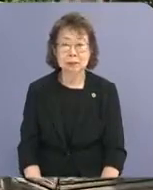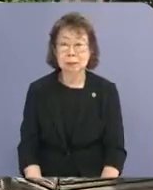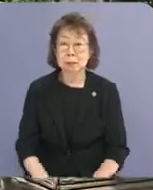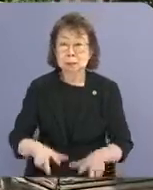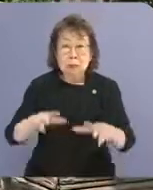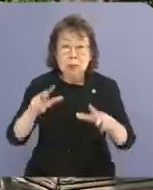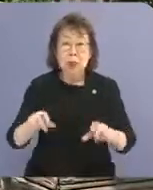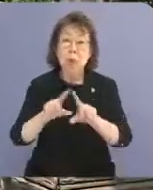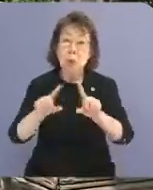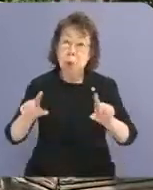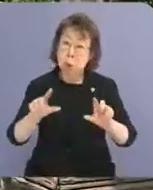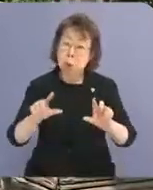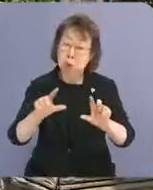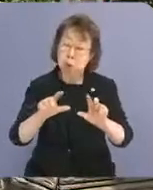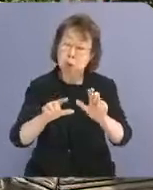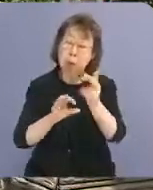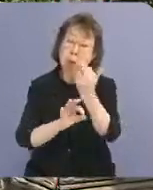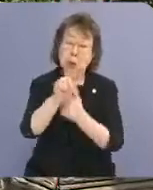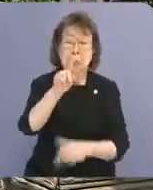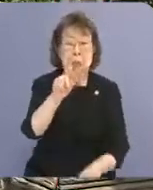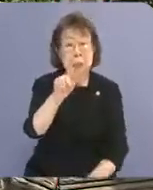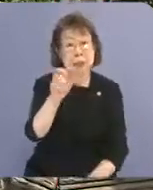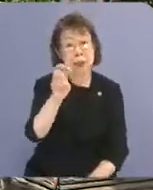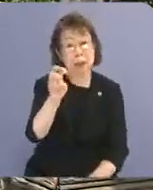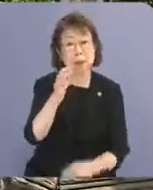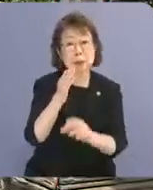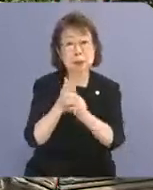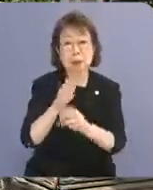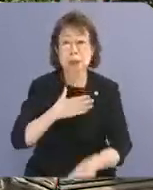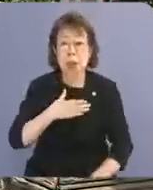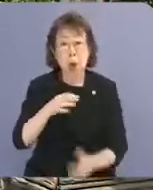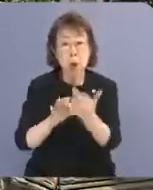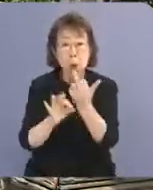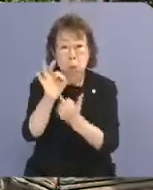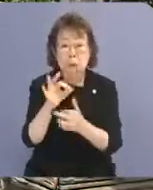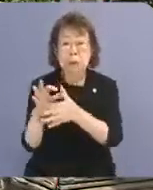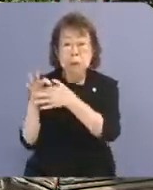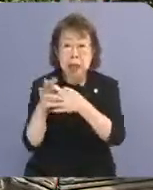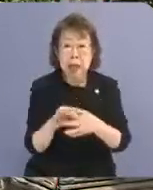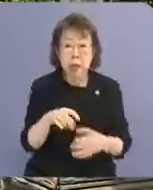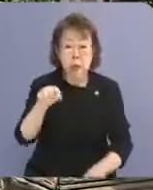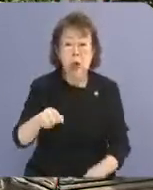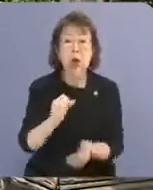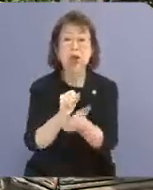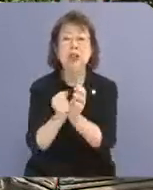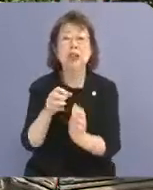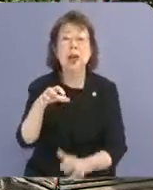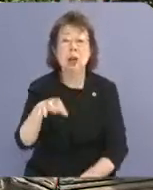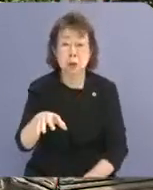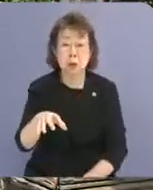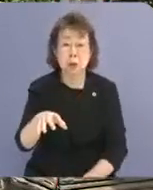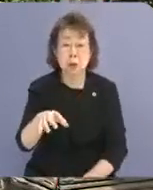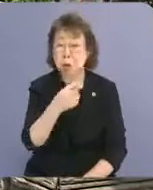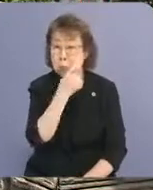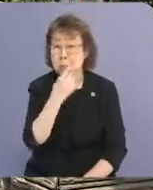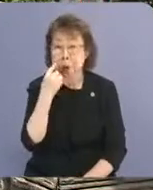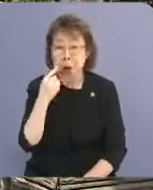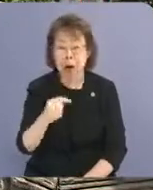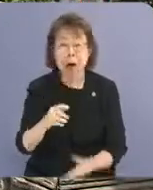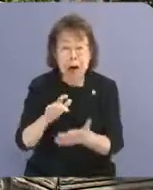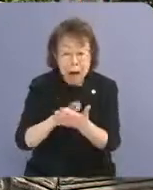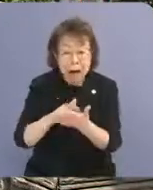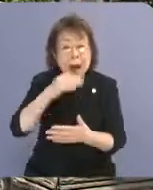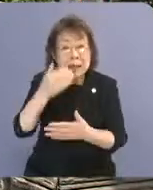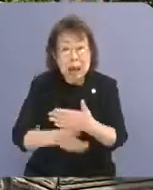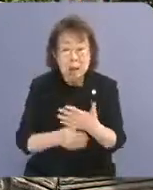지금은 평일 오전 11시 30분 입니다 제가 오전 내내 이 연제구 연산동 을 중심으로 자녀